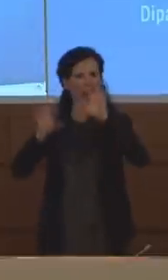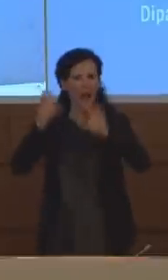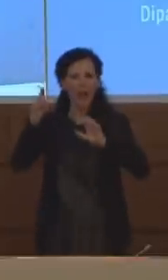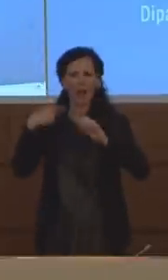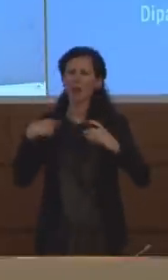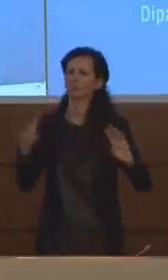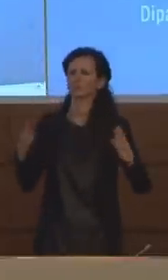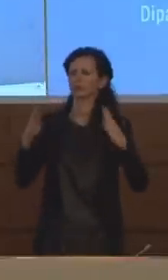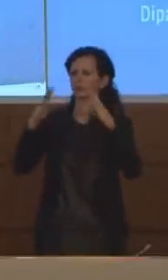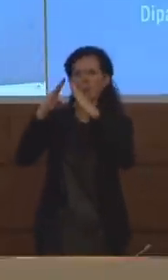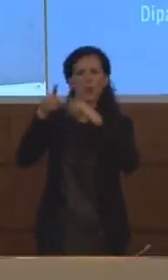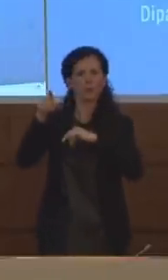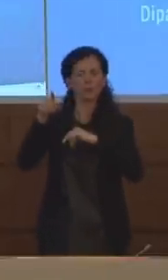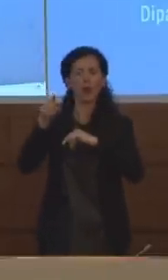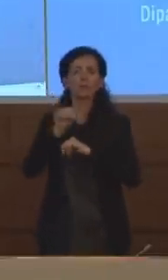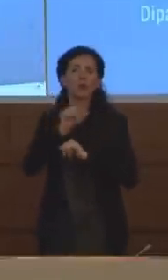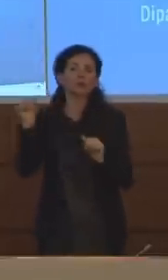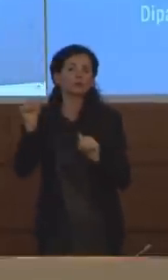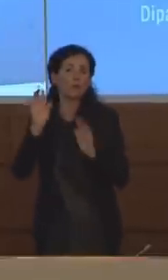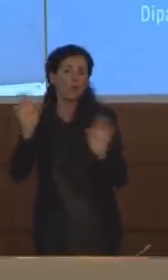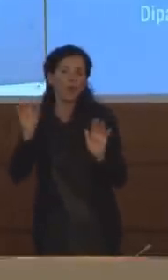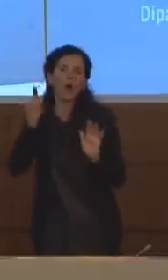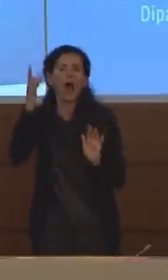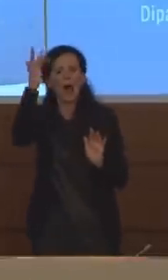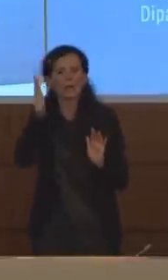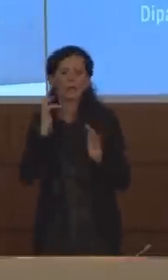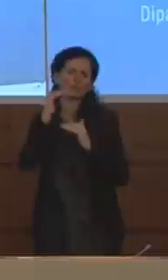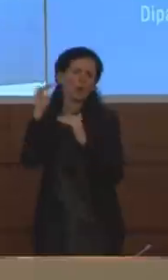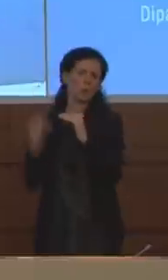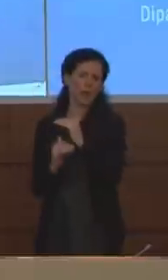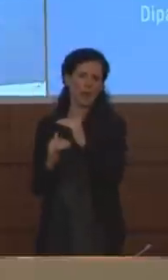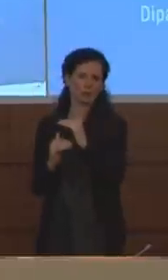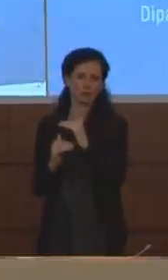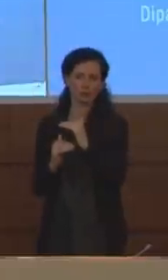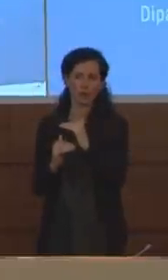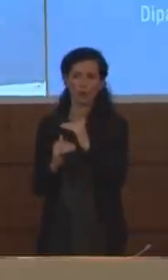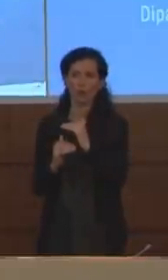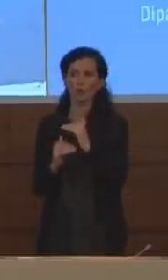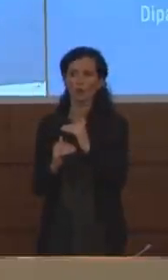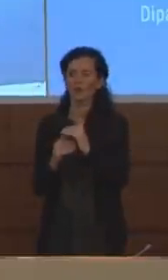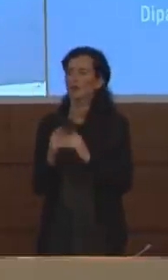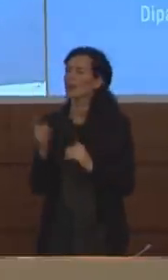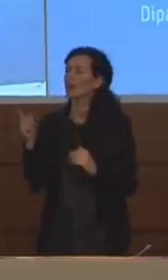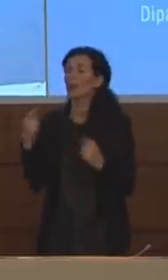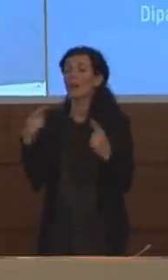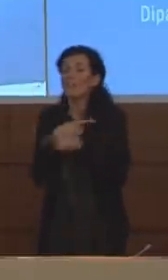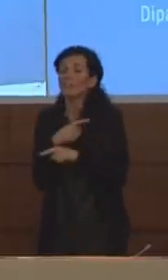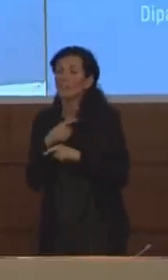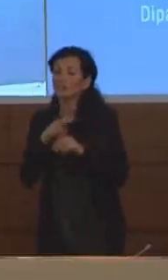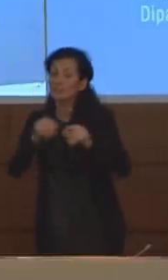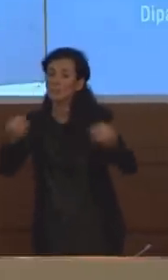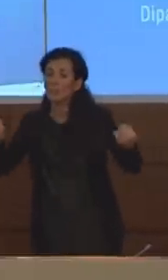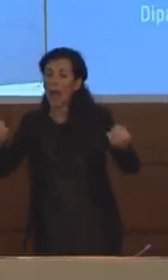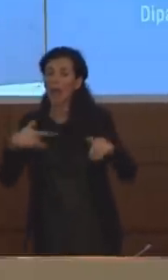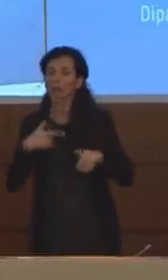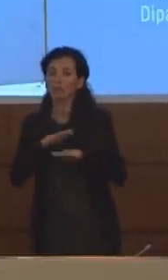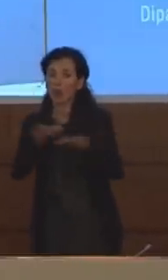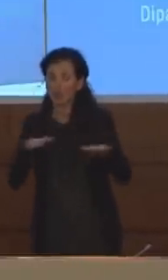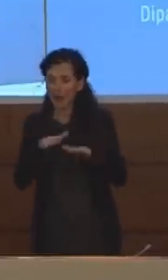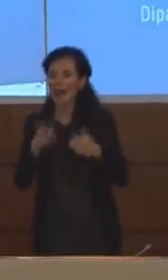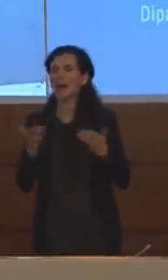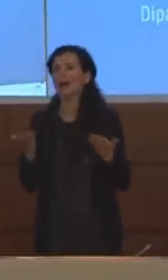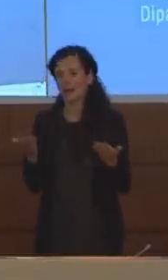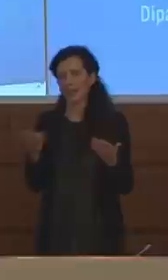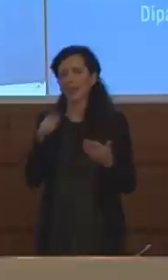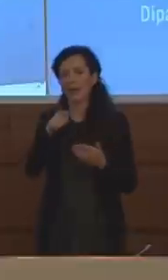cime di lavaredo probabilmente suo rischio è piuttosto basso voglio dire dal punto di contrarre in qualche modo il covip se vai in contesti molto